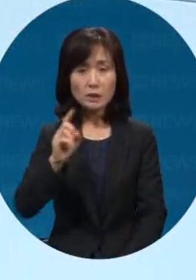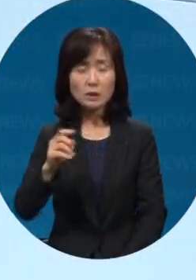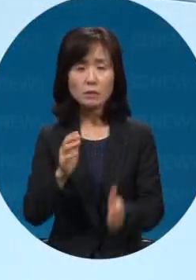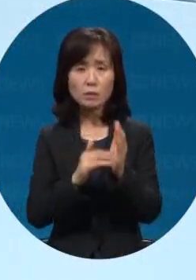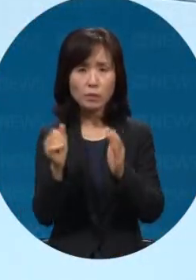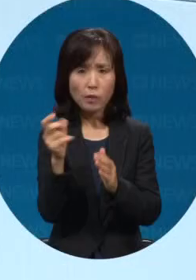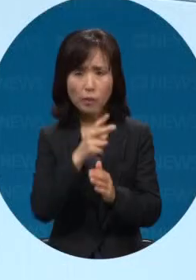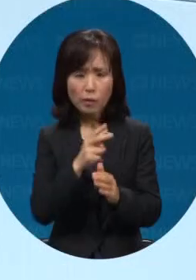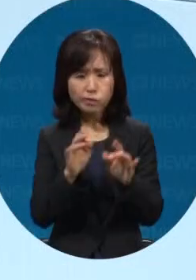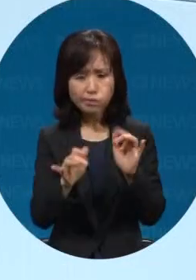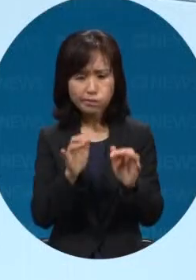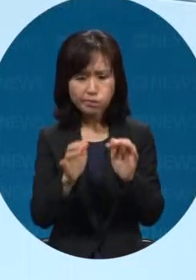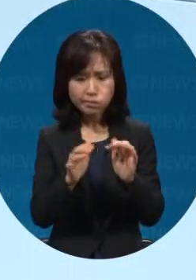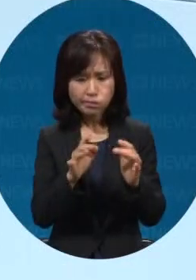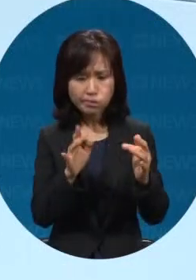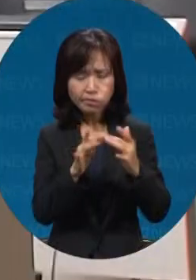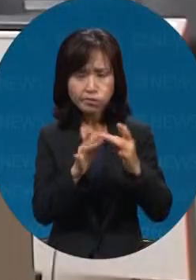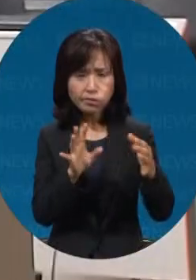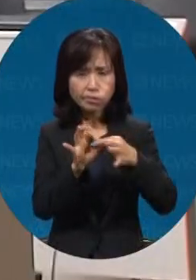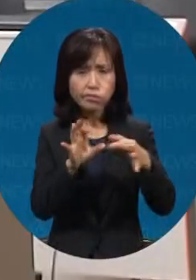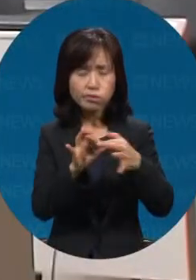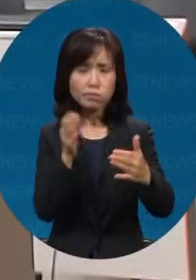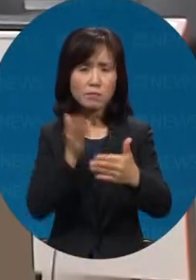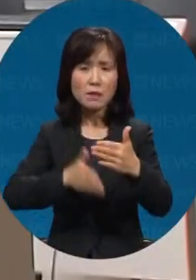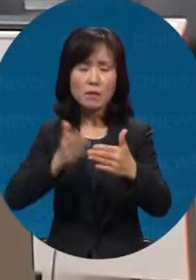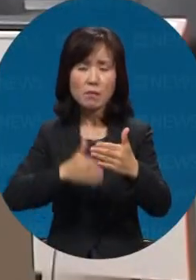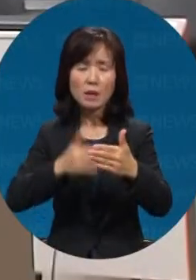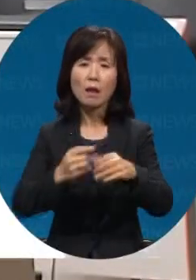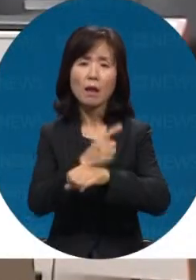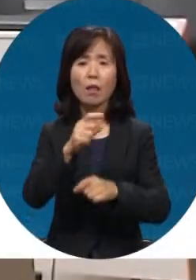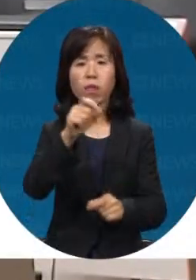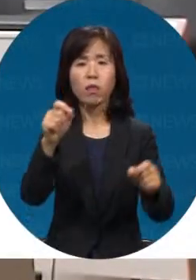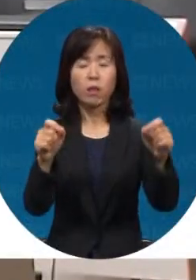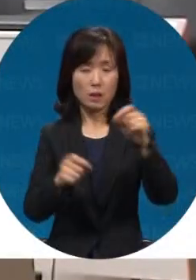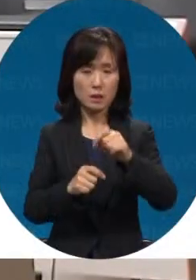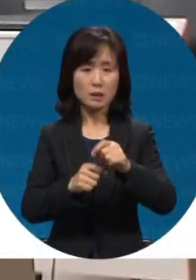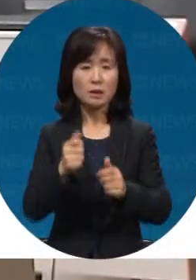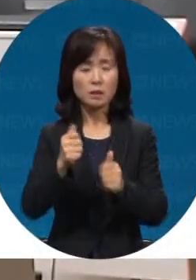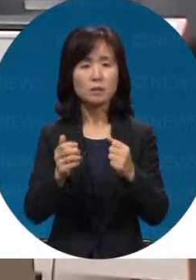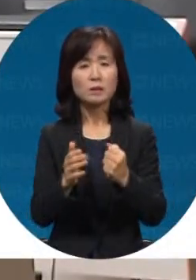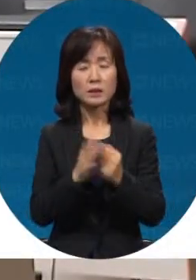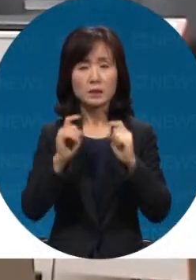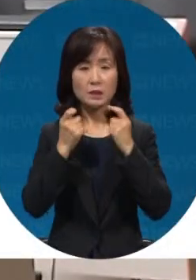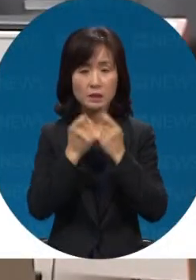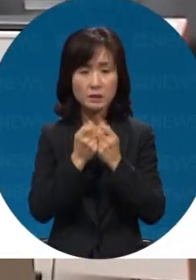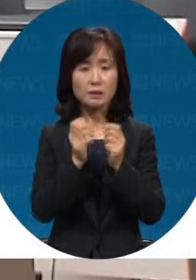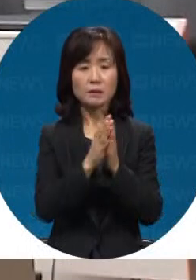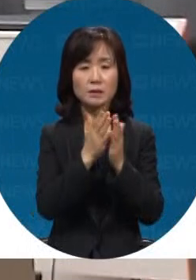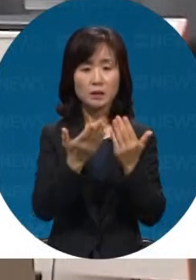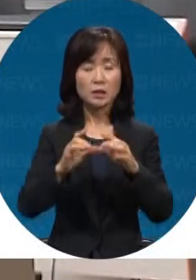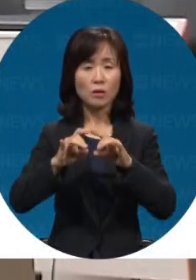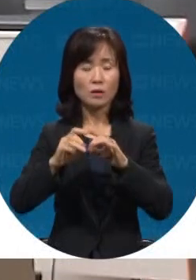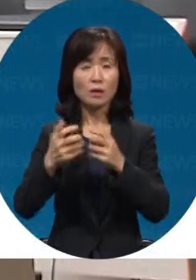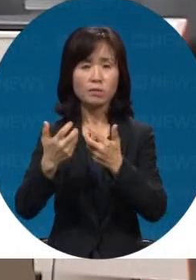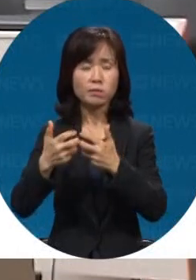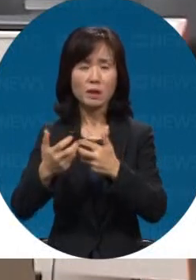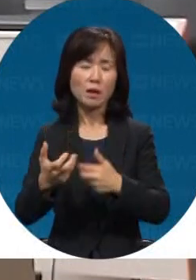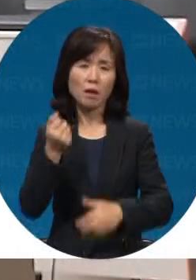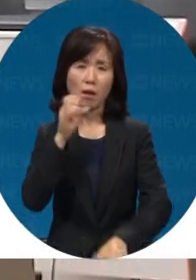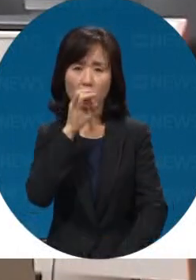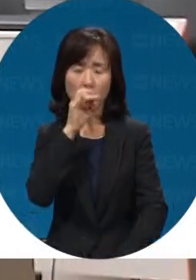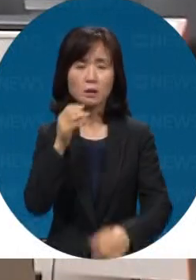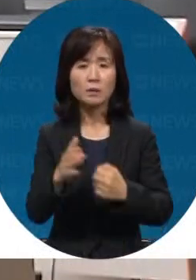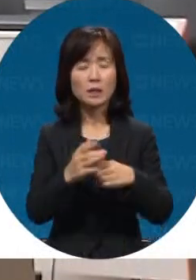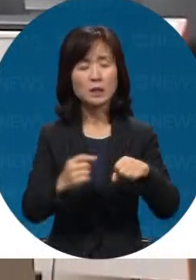1시간 이상을 허비 했읍니다 시험 하다보니까 개인 3개나 정작 이 같은 것도 소실을 할 수가 없어서 그냥